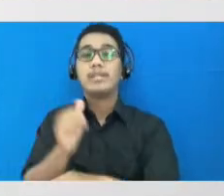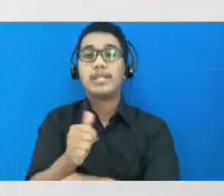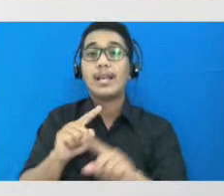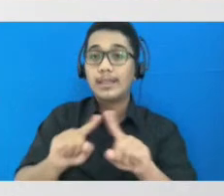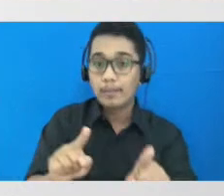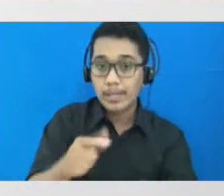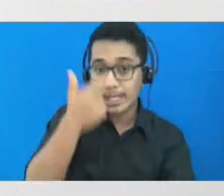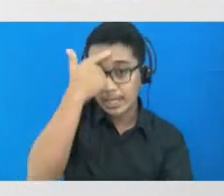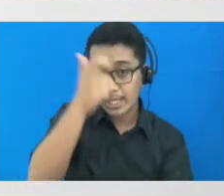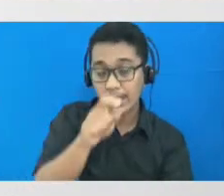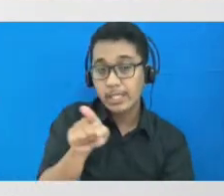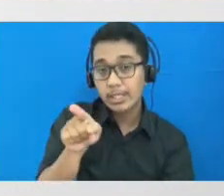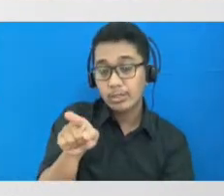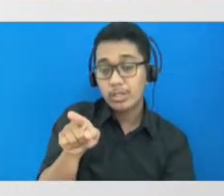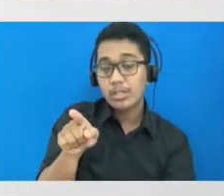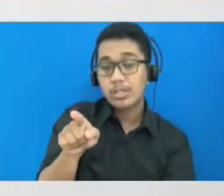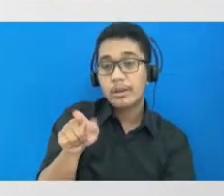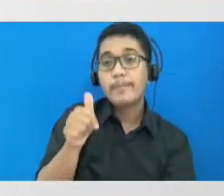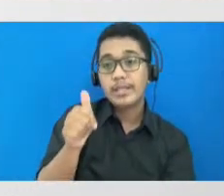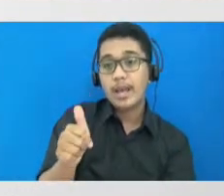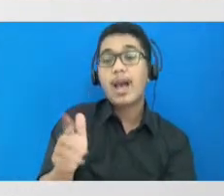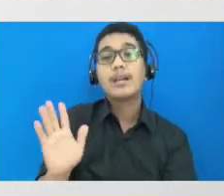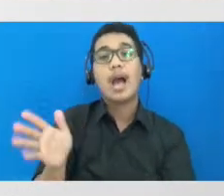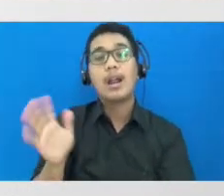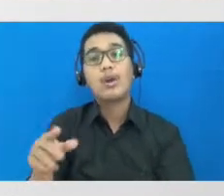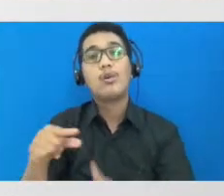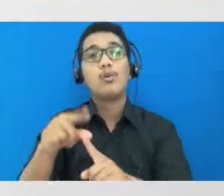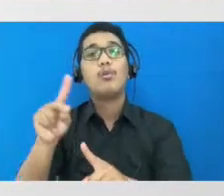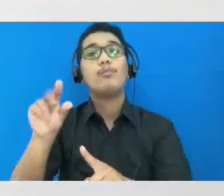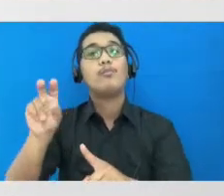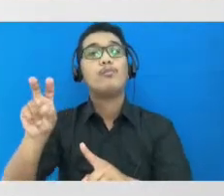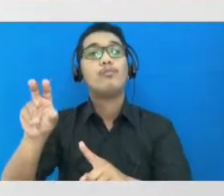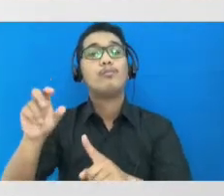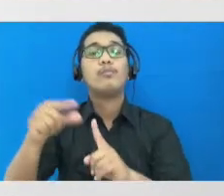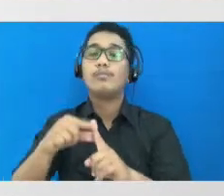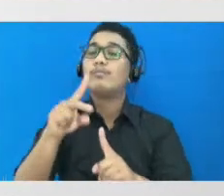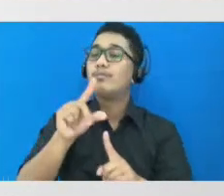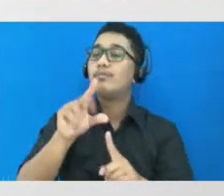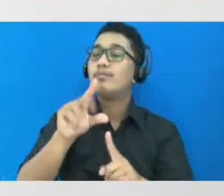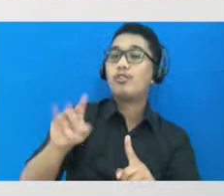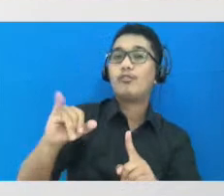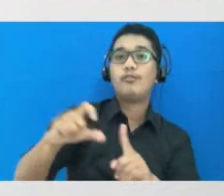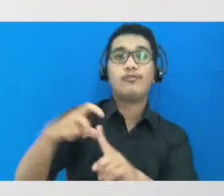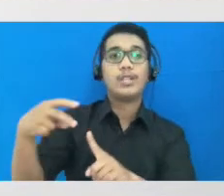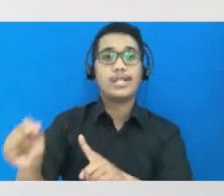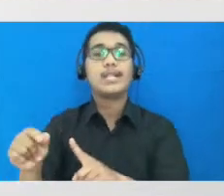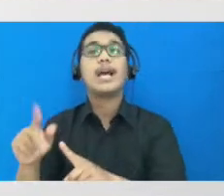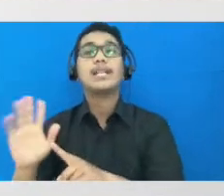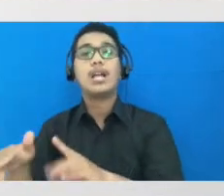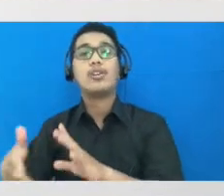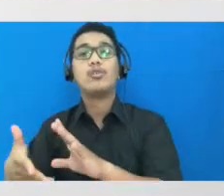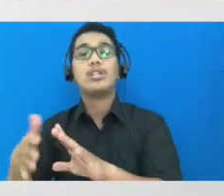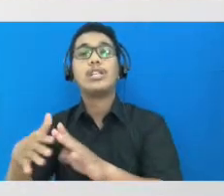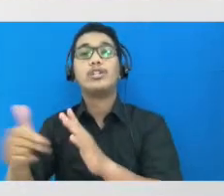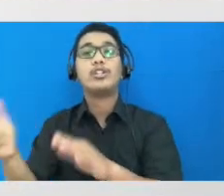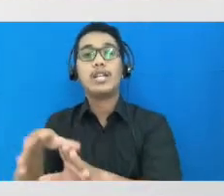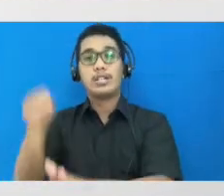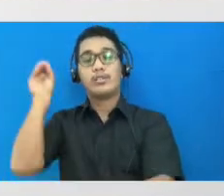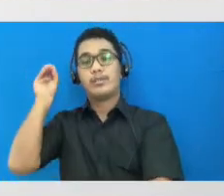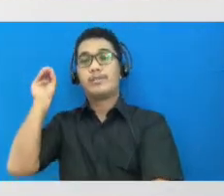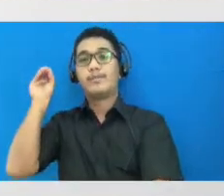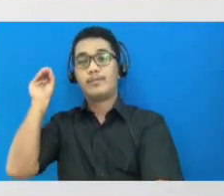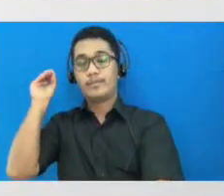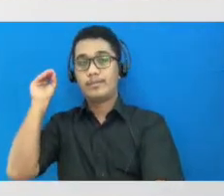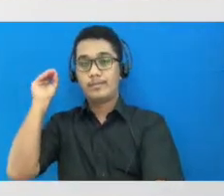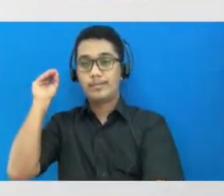itu hadir, maka kalau penyelenggara sistem elektronik menempatkan pusat datanya di luar wilayah Indonesia atau memproses datanya di